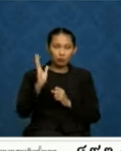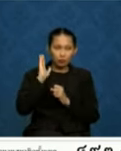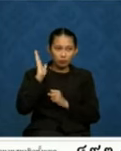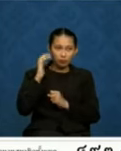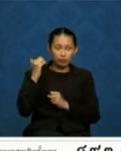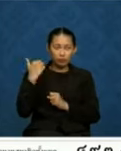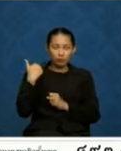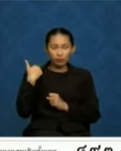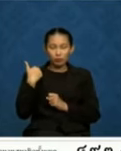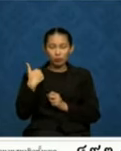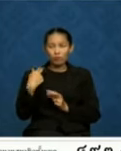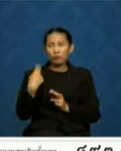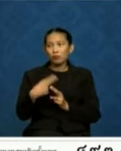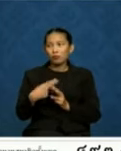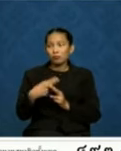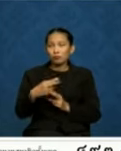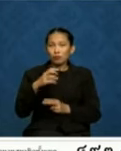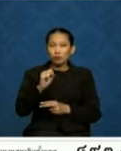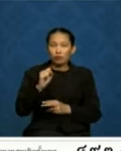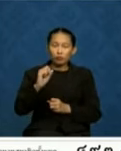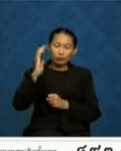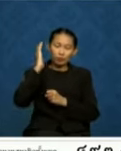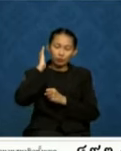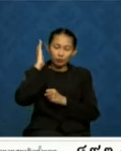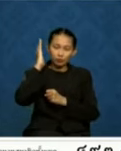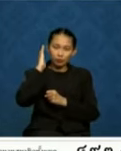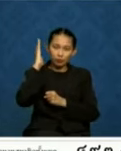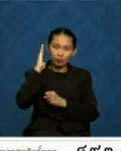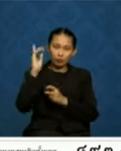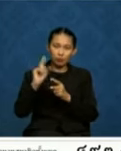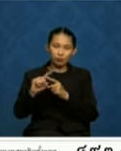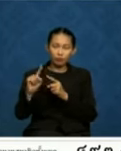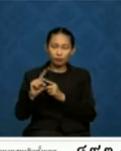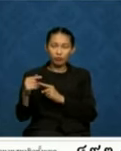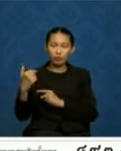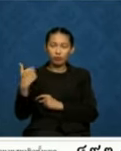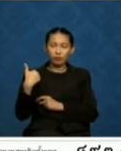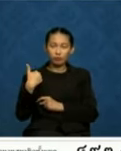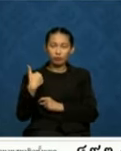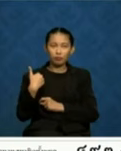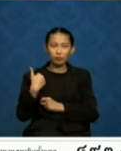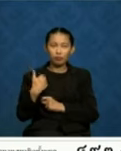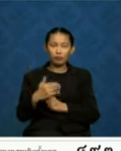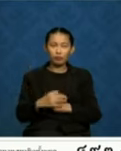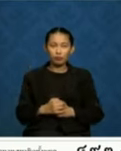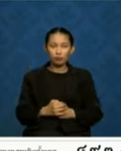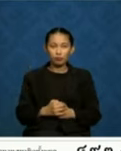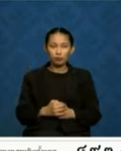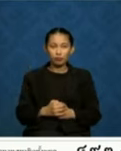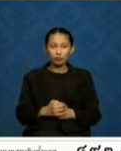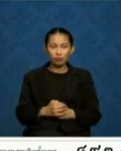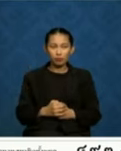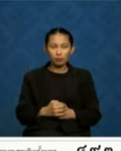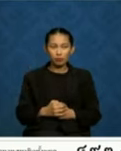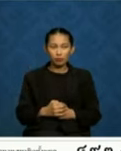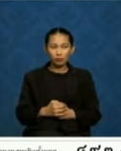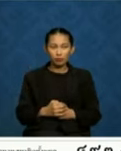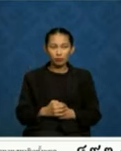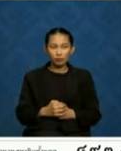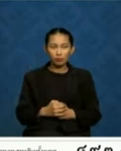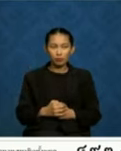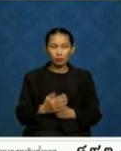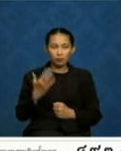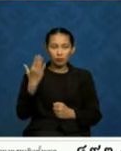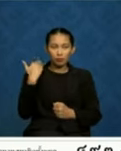เป็นทางท่านพันศรินะครับท่านปริติท่านพิเชษท่านนพพลนะครับท่านทรงยศ